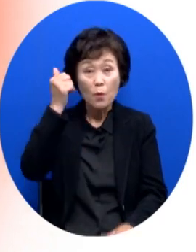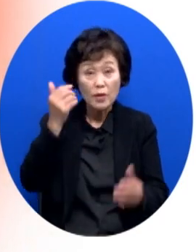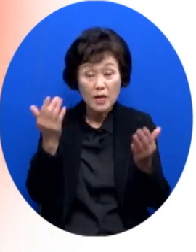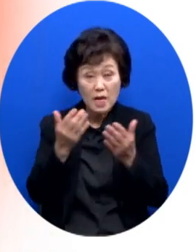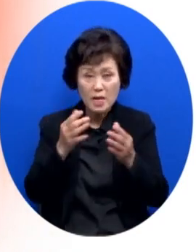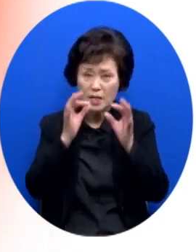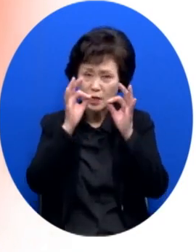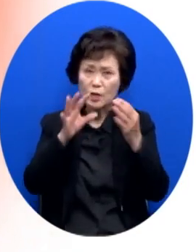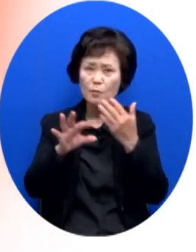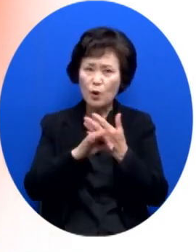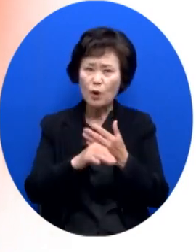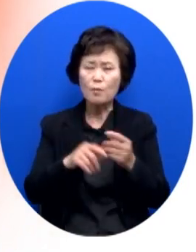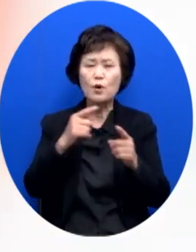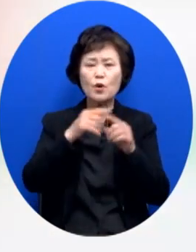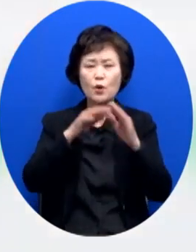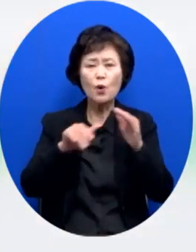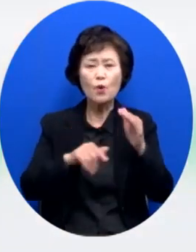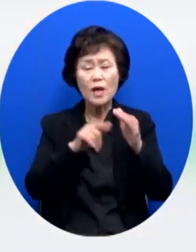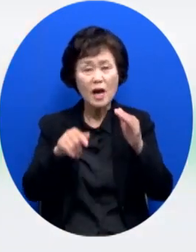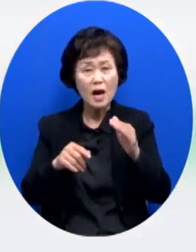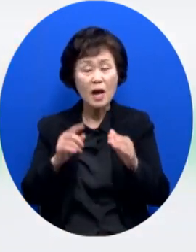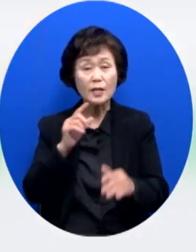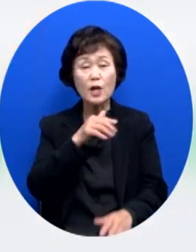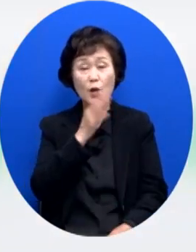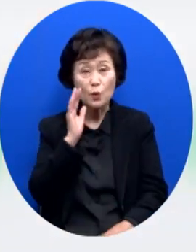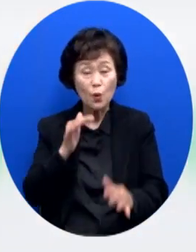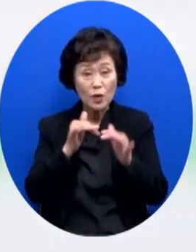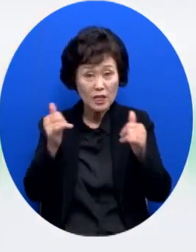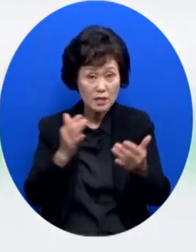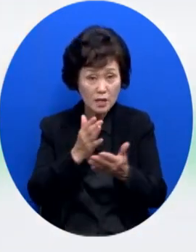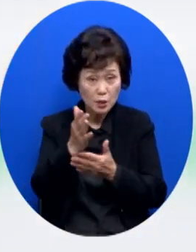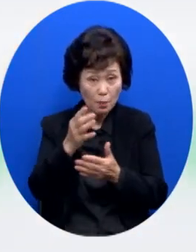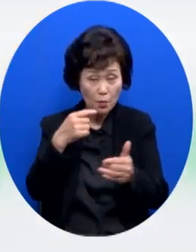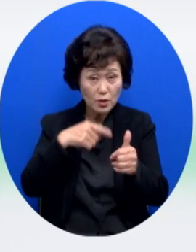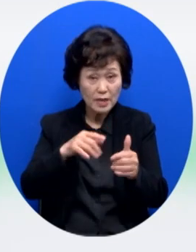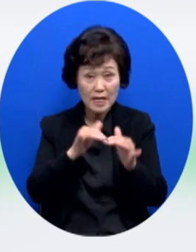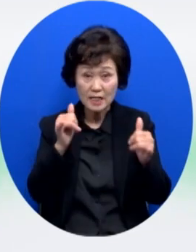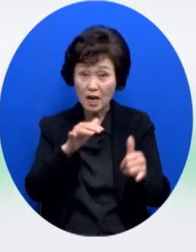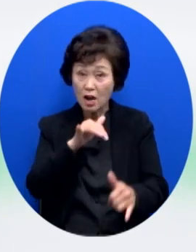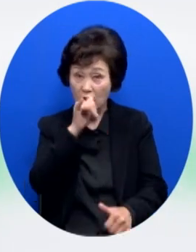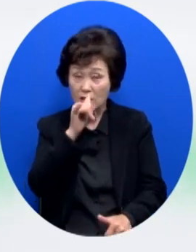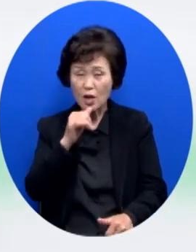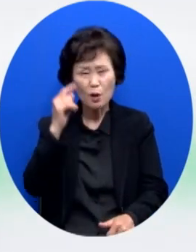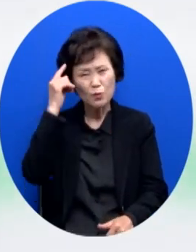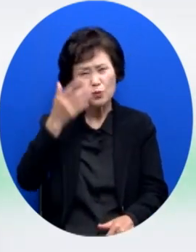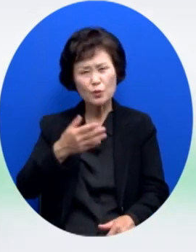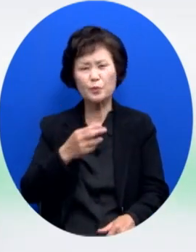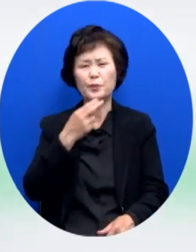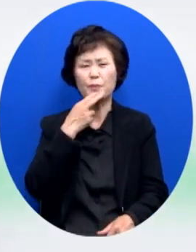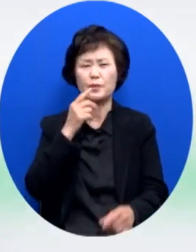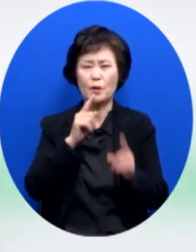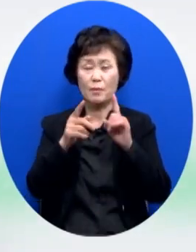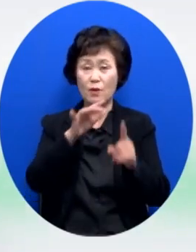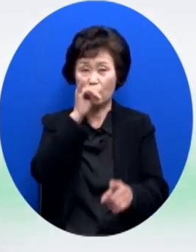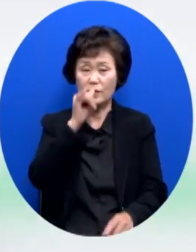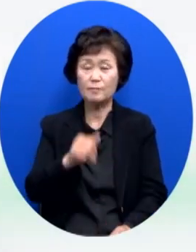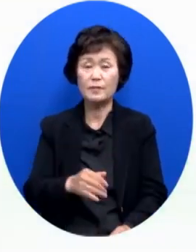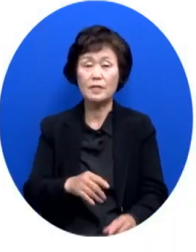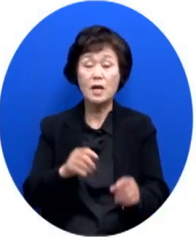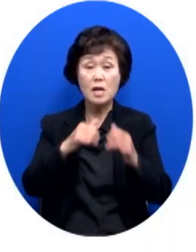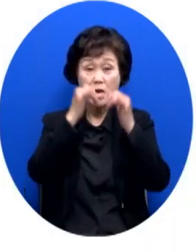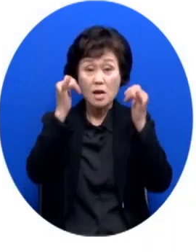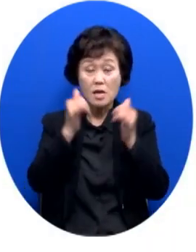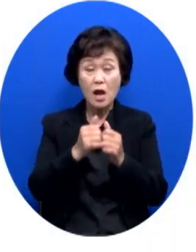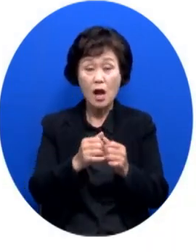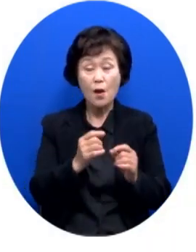노인 전문 사역자가 있냐는 질문에 약 90%가 없다고 응답했습니다. 연구소는 우리 사회가 고령화되고 있지만